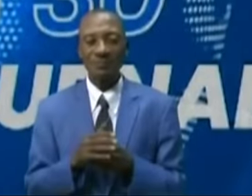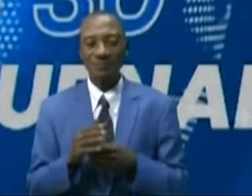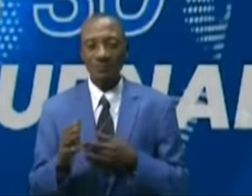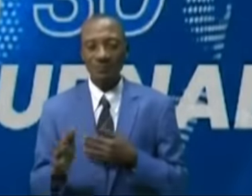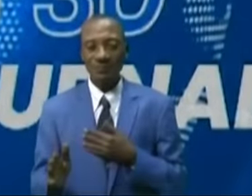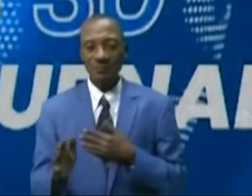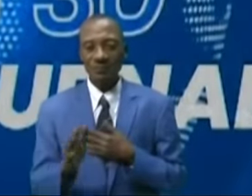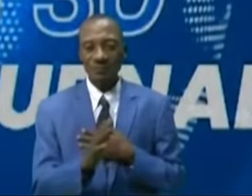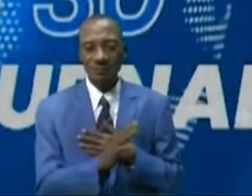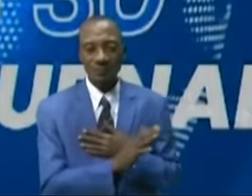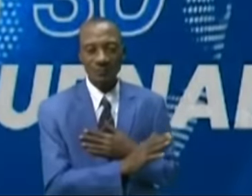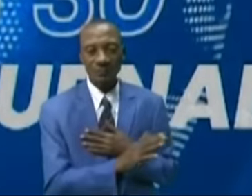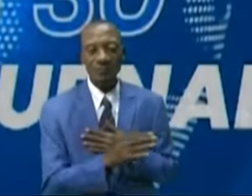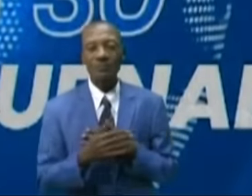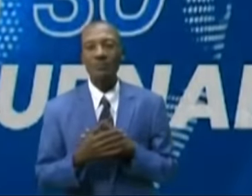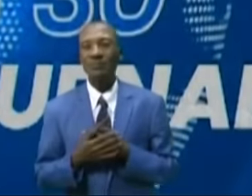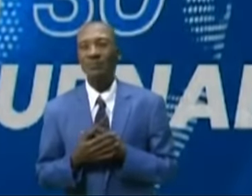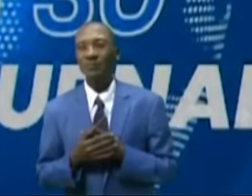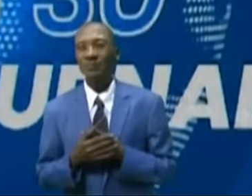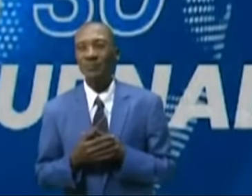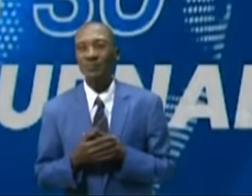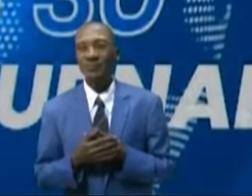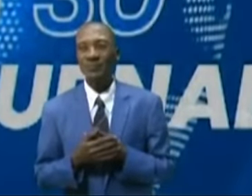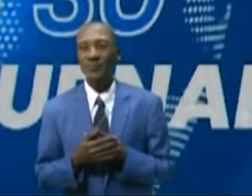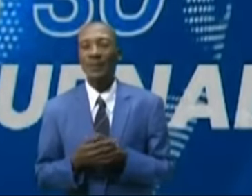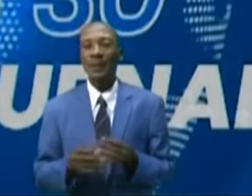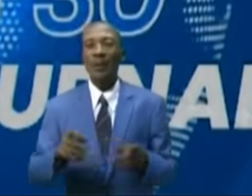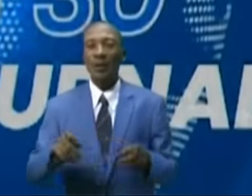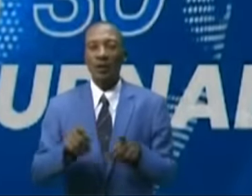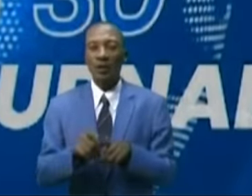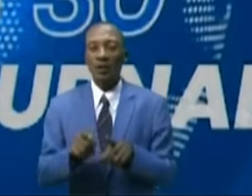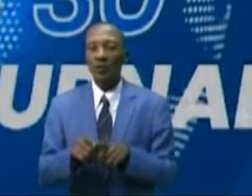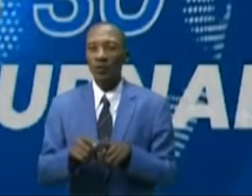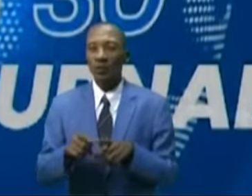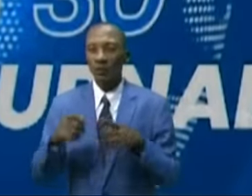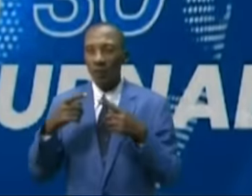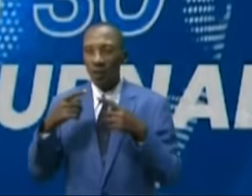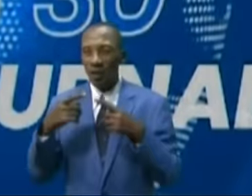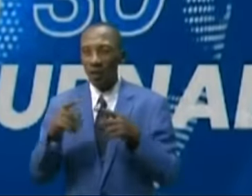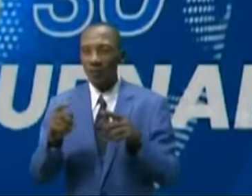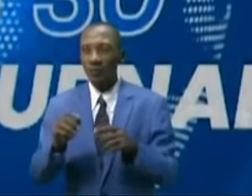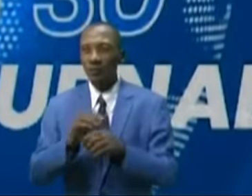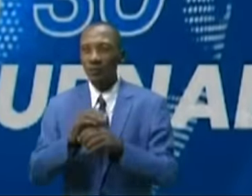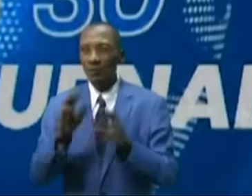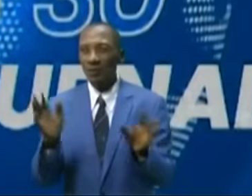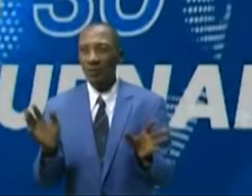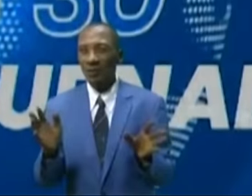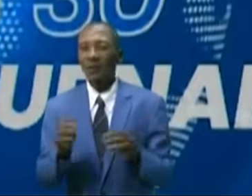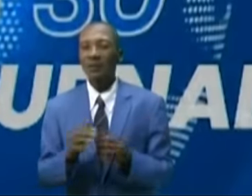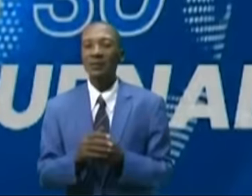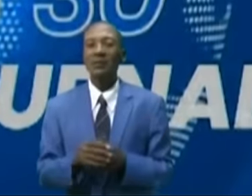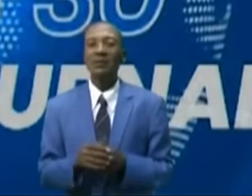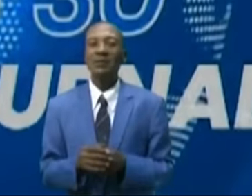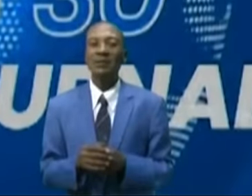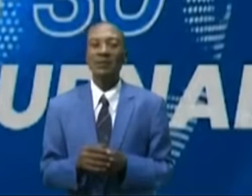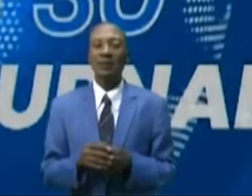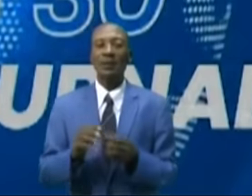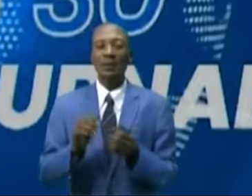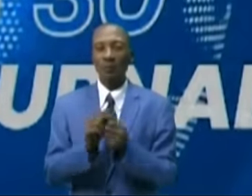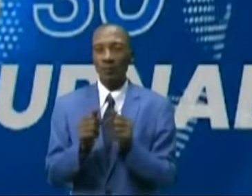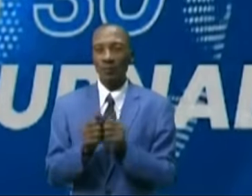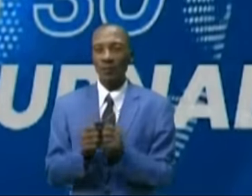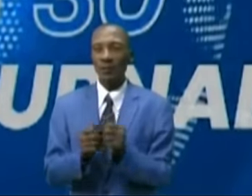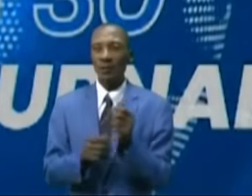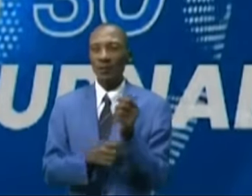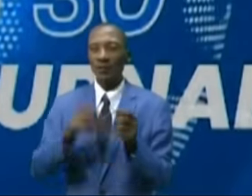Comme je l'ai annoncé au début de ce journal, c'est aujourd'hui lundi 6 mai que les finalistes des humanités passent les épreuves